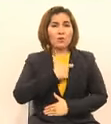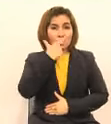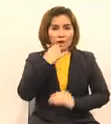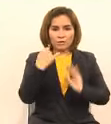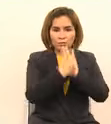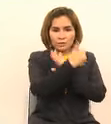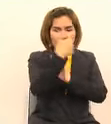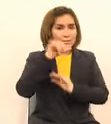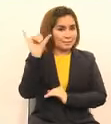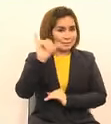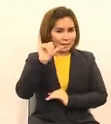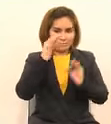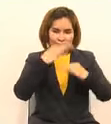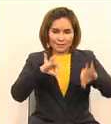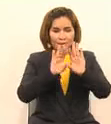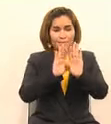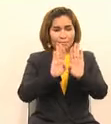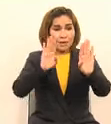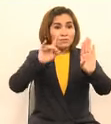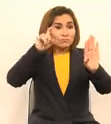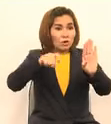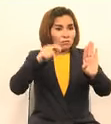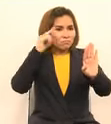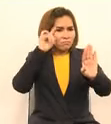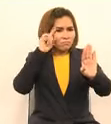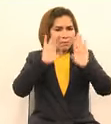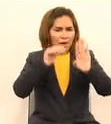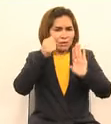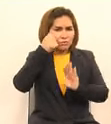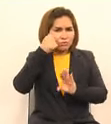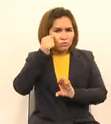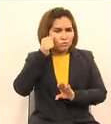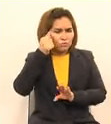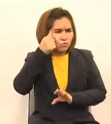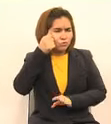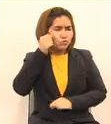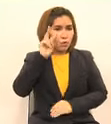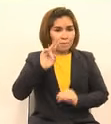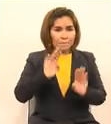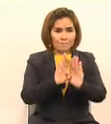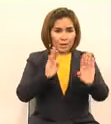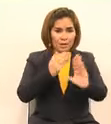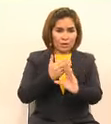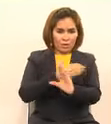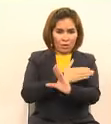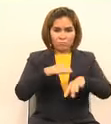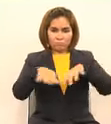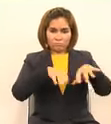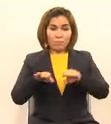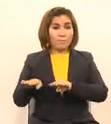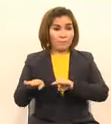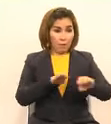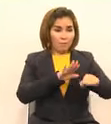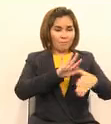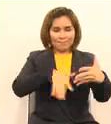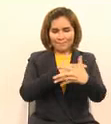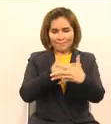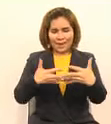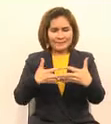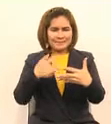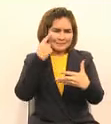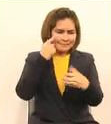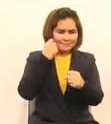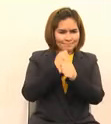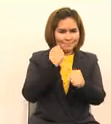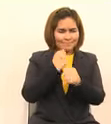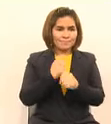บเปิดนะครับก็คงน่าจะเปิดภายในวัน2วันนี้แล้วครับเพราะว่าก็ต้องมีการเตรียมการมีการวางแผนนะครับคงไม่ได้บอกว่าไ